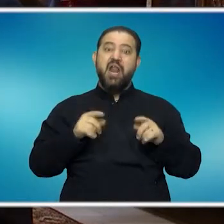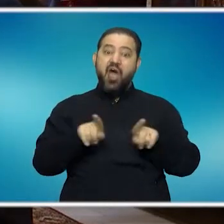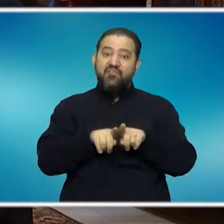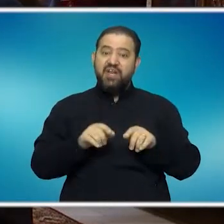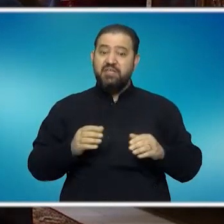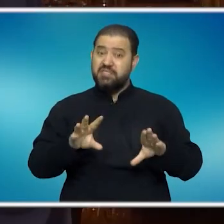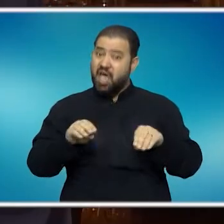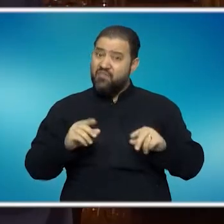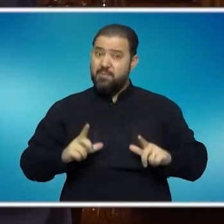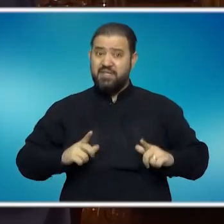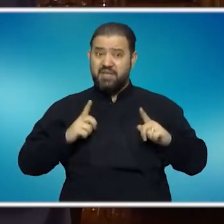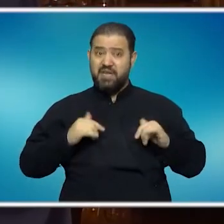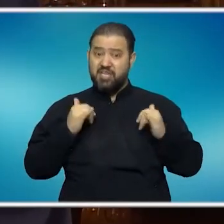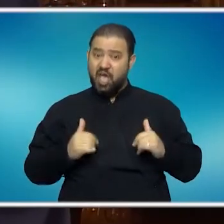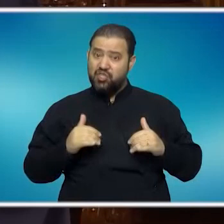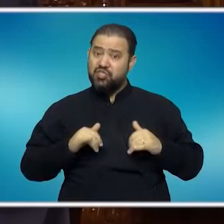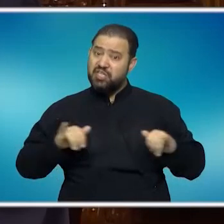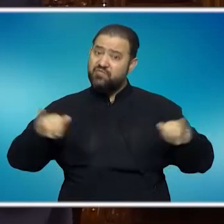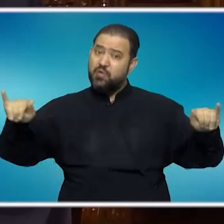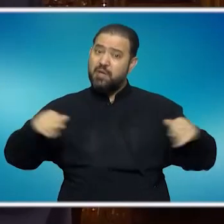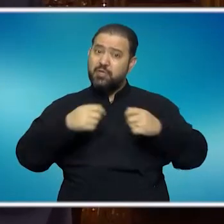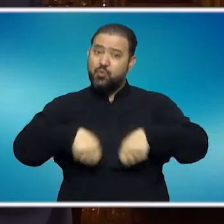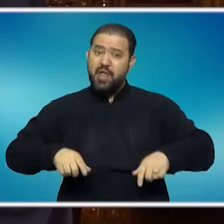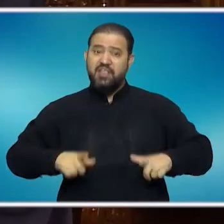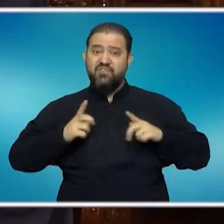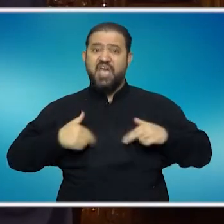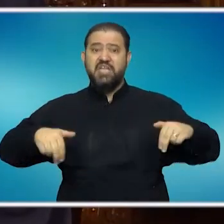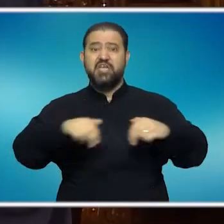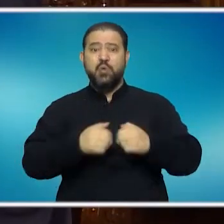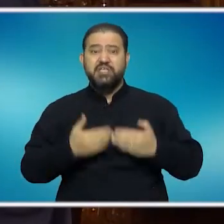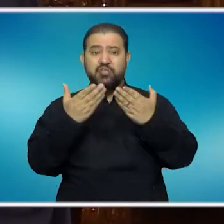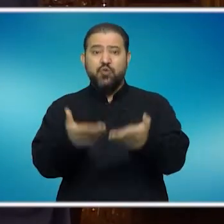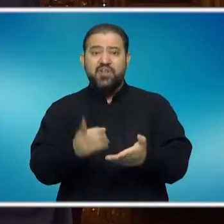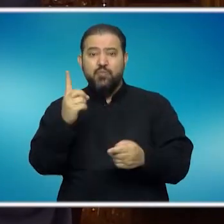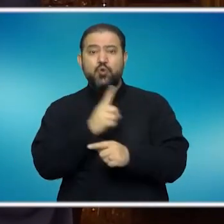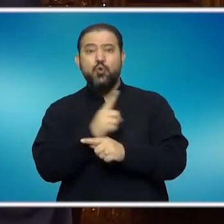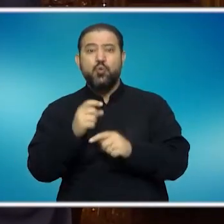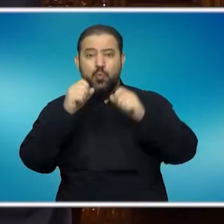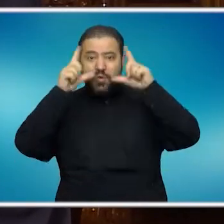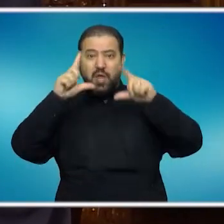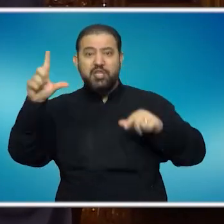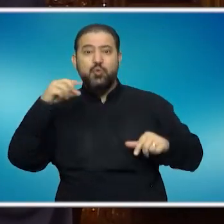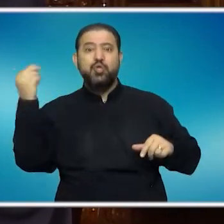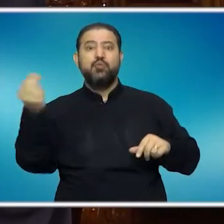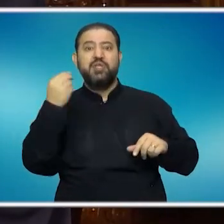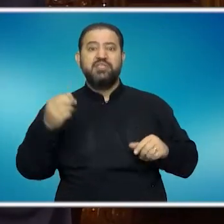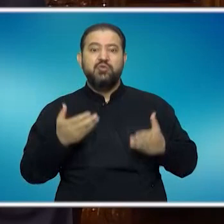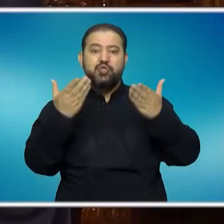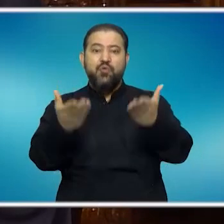această atitudine, în primul rând de aici și de aici să se extindă în toată viața noastră, să-i oferim ceva lui Dumnezeu, să-i